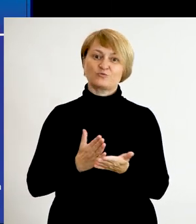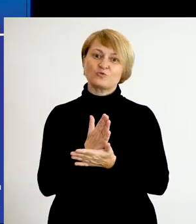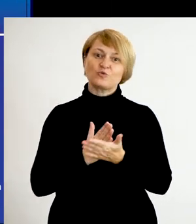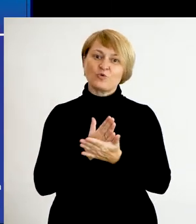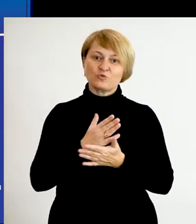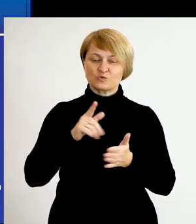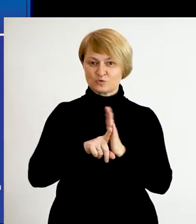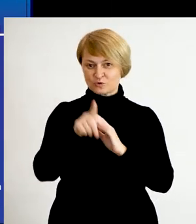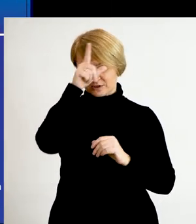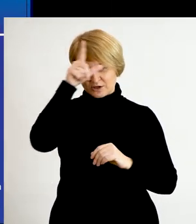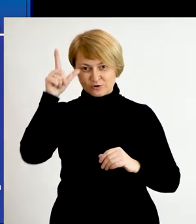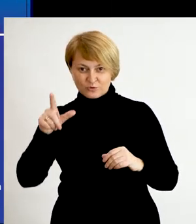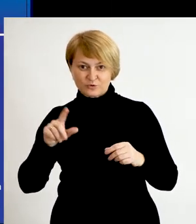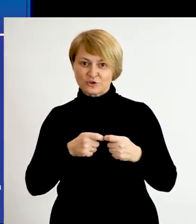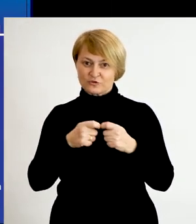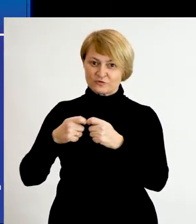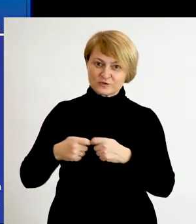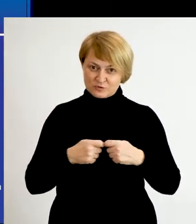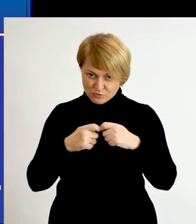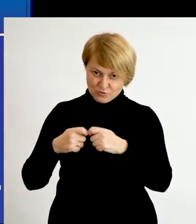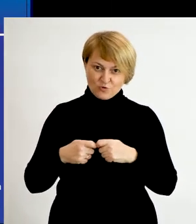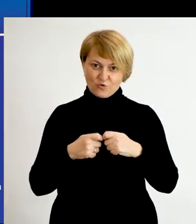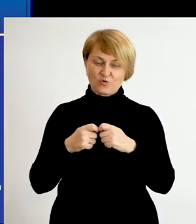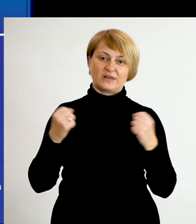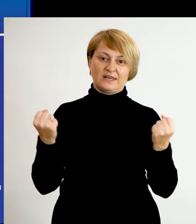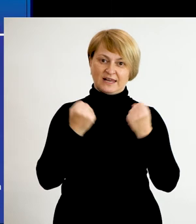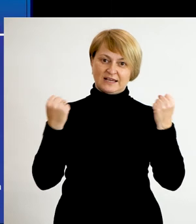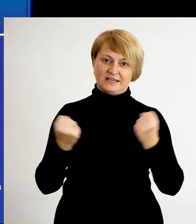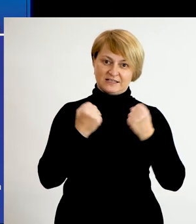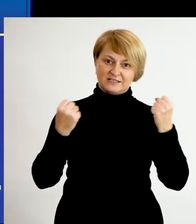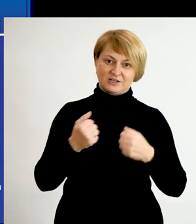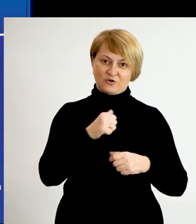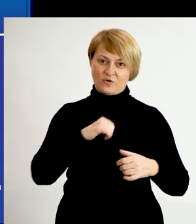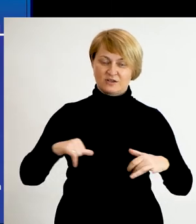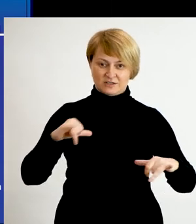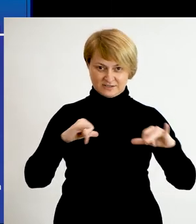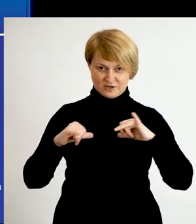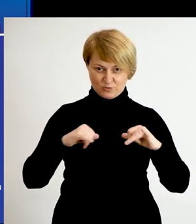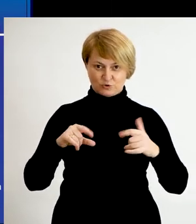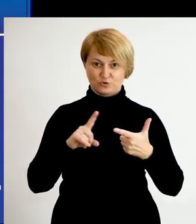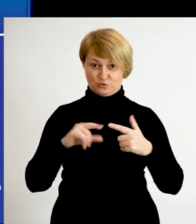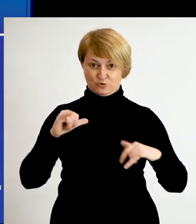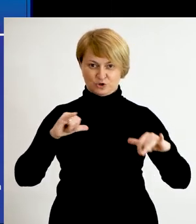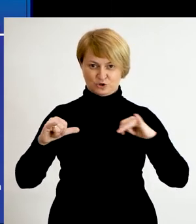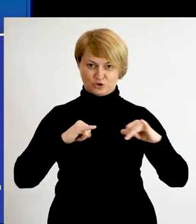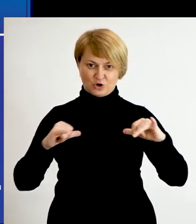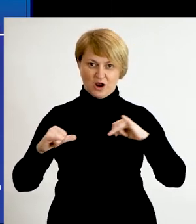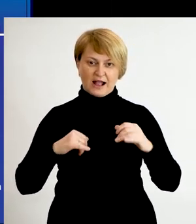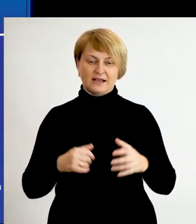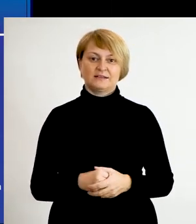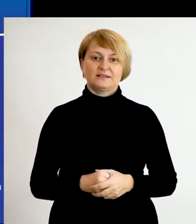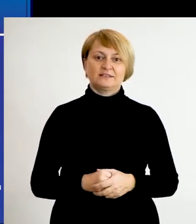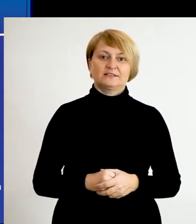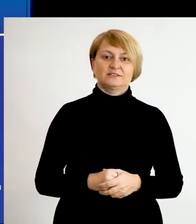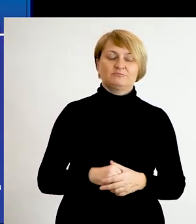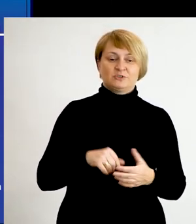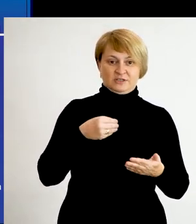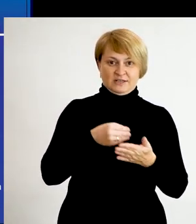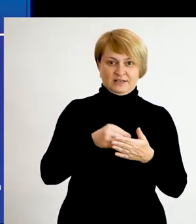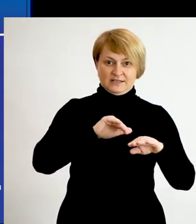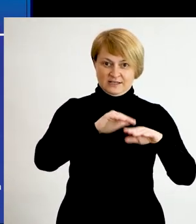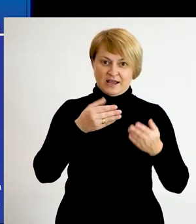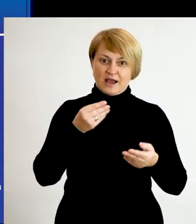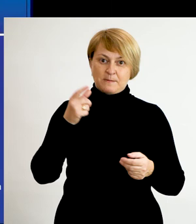wspólna inwestycja samorządu i rządu, bo powstają dwa budynki, własnością jednego będzie Rada Rząd, Skarb